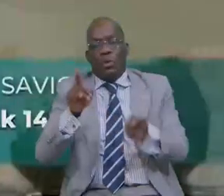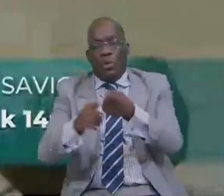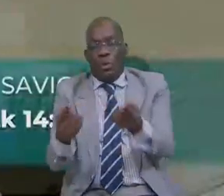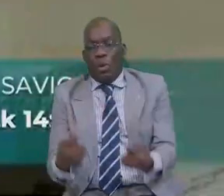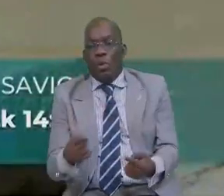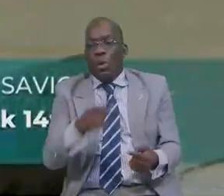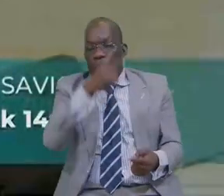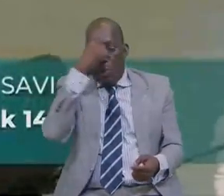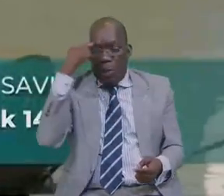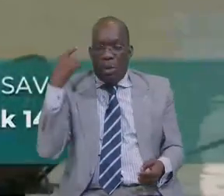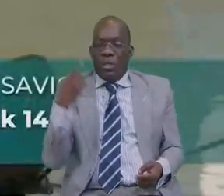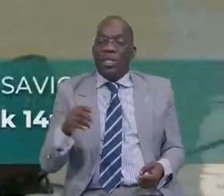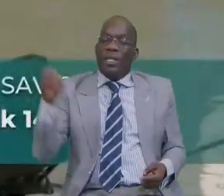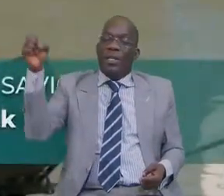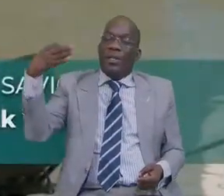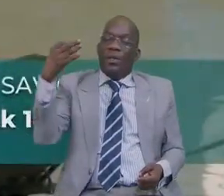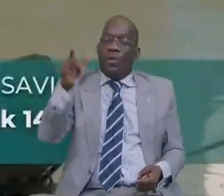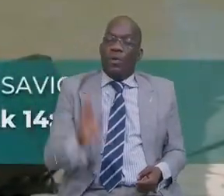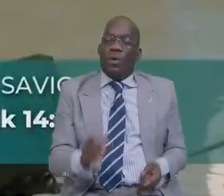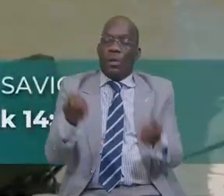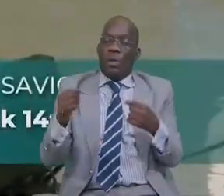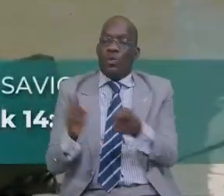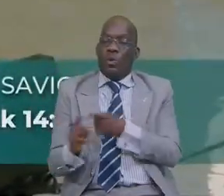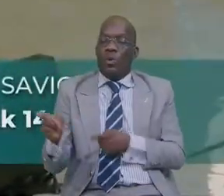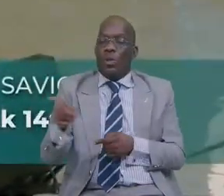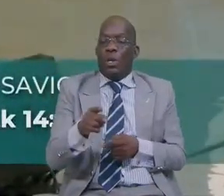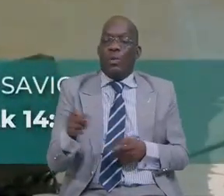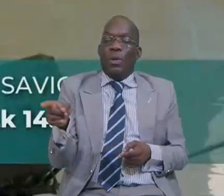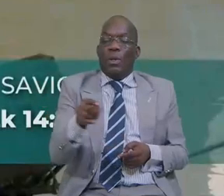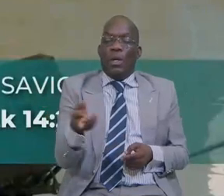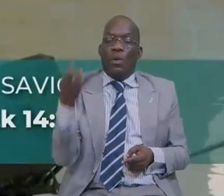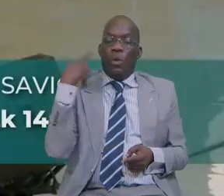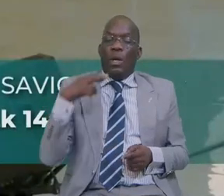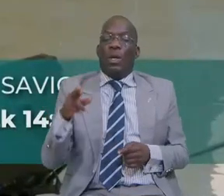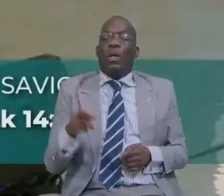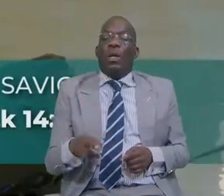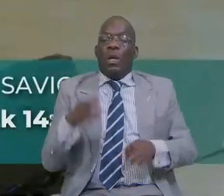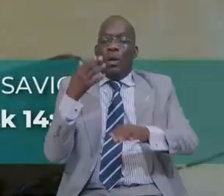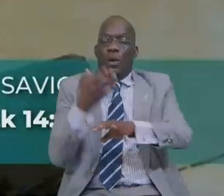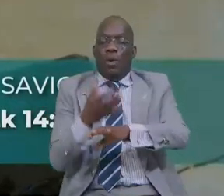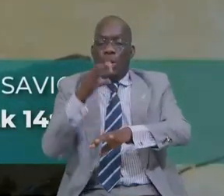que la grâce de Dieu. Et ils étaient donc contraints à venir.